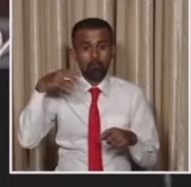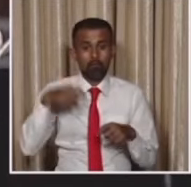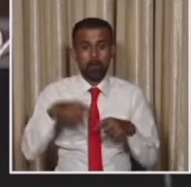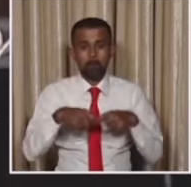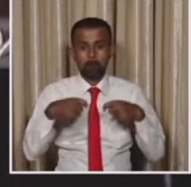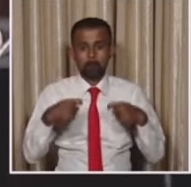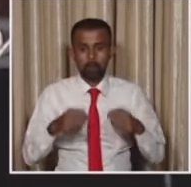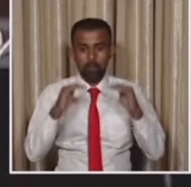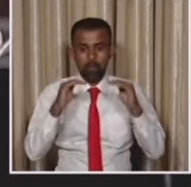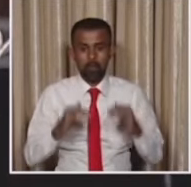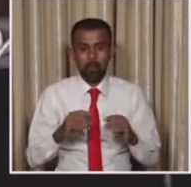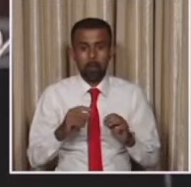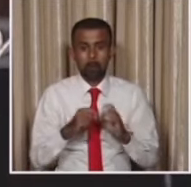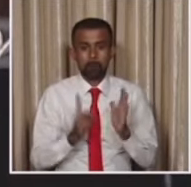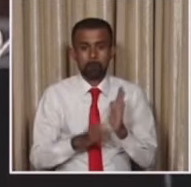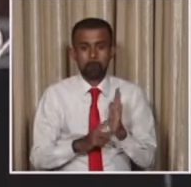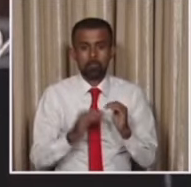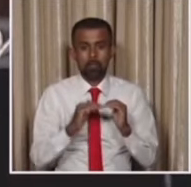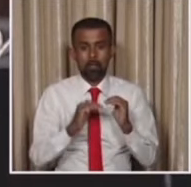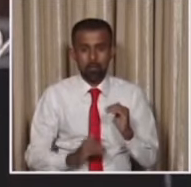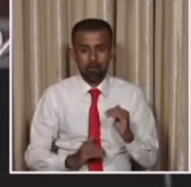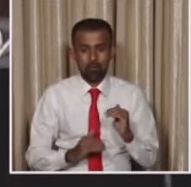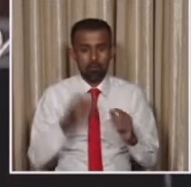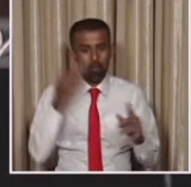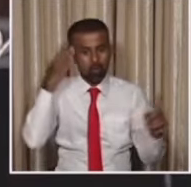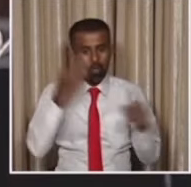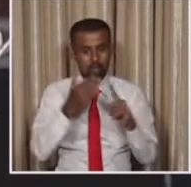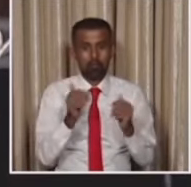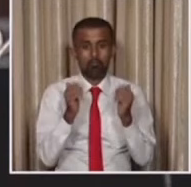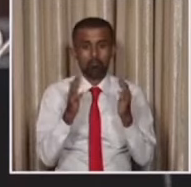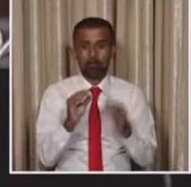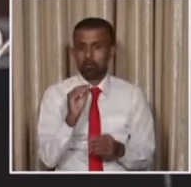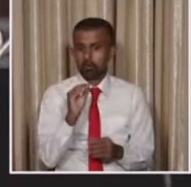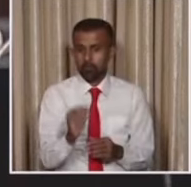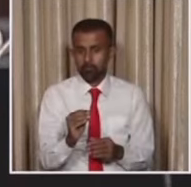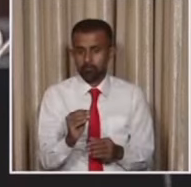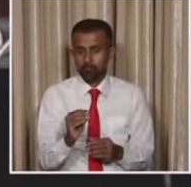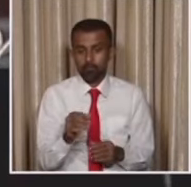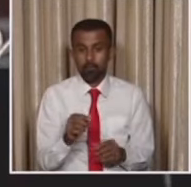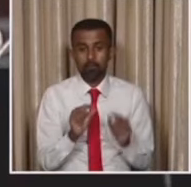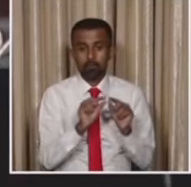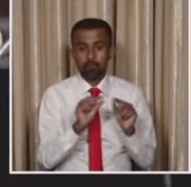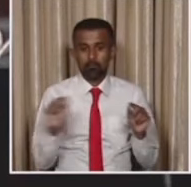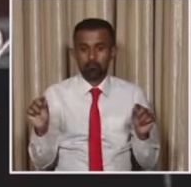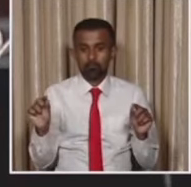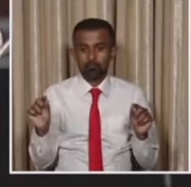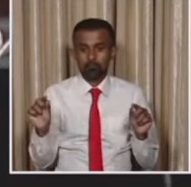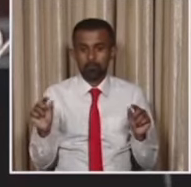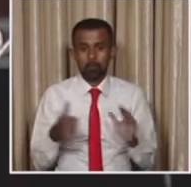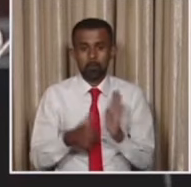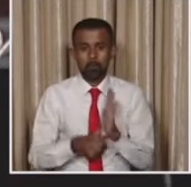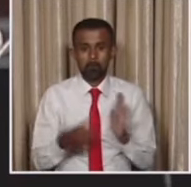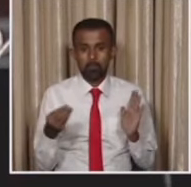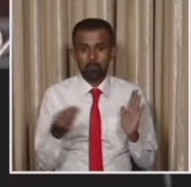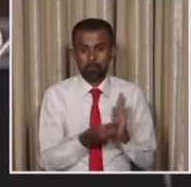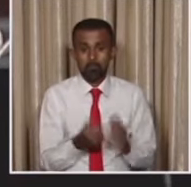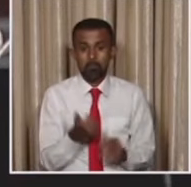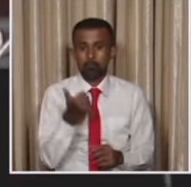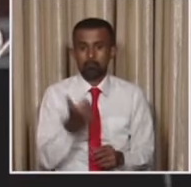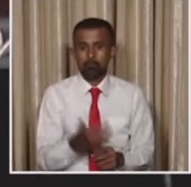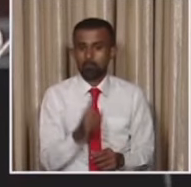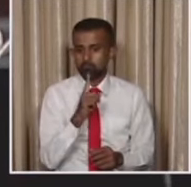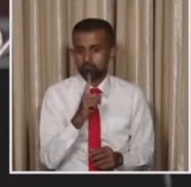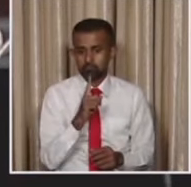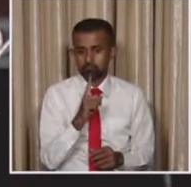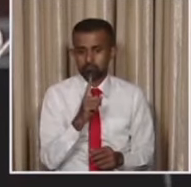කළා විදුලි බිල අඩු කිරීම. ඒ අරමුණ ඉටු කර ගැනීමට නම් මේ වගන්තියේ පනතර දමා ගැනීම අත්‍යවශ්‍ය කොන්දේසියක් වෙනවා